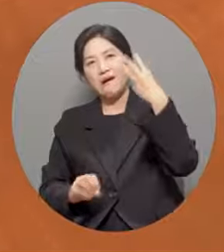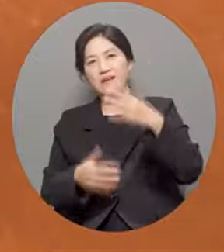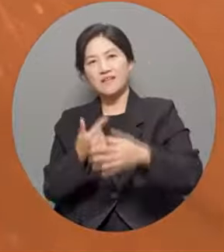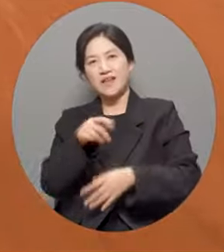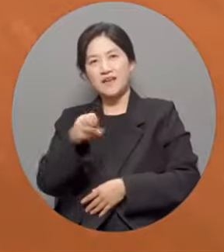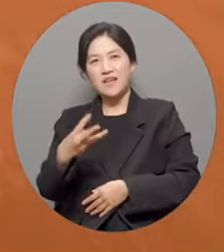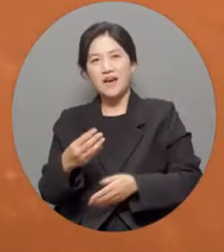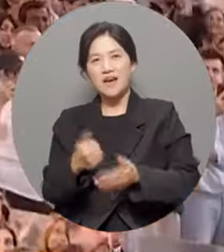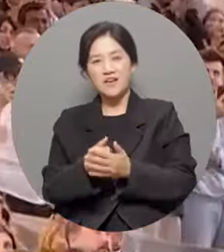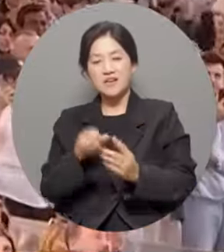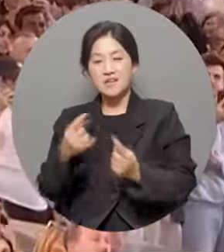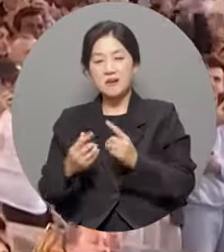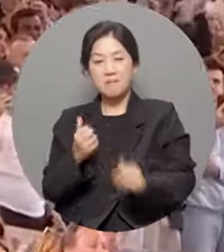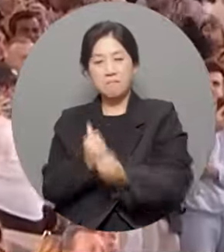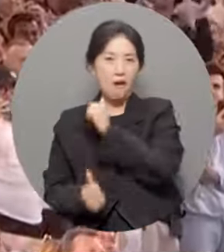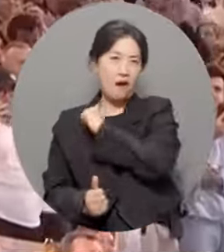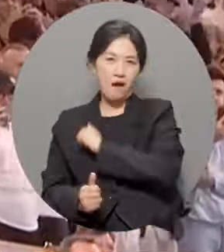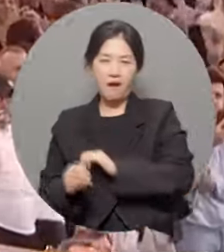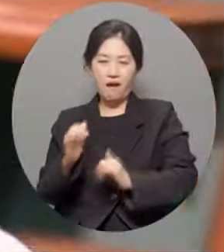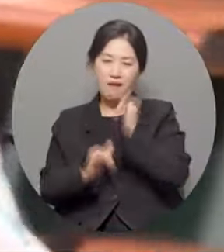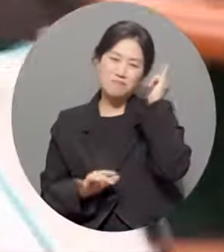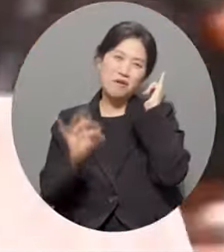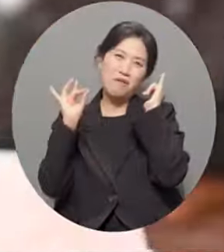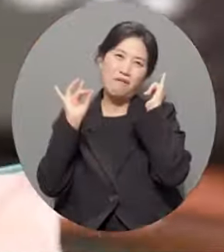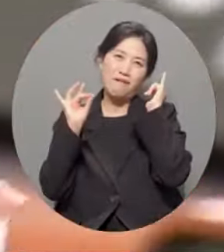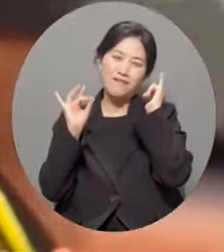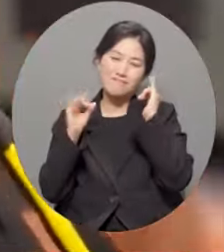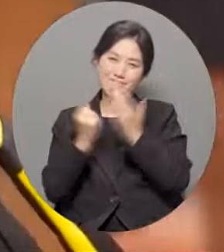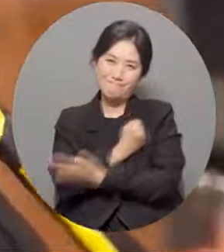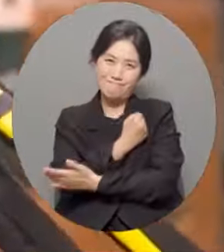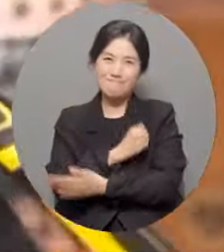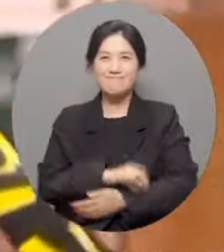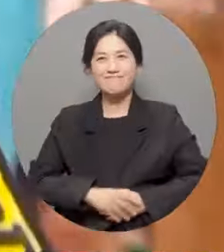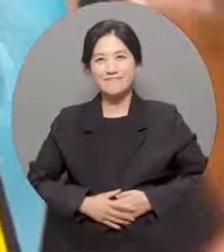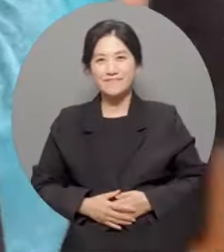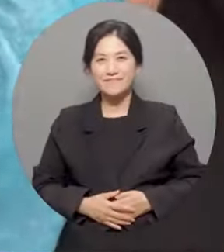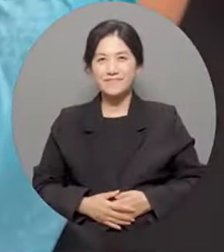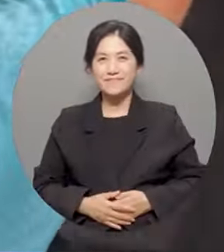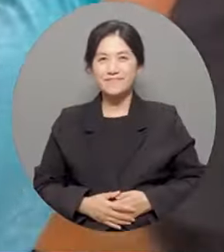프랑스 오픈 1회전에서 탈락한 건 처음이라고 하네요. 지금까지 투플레이였습니다.